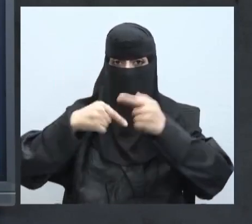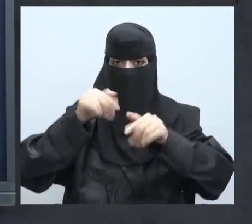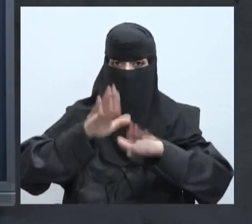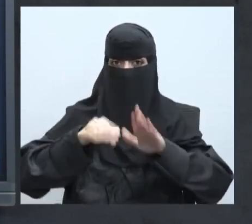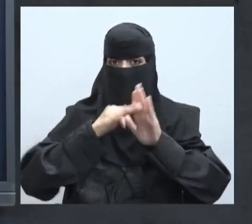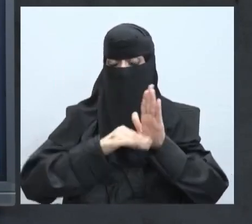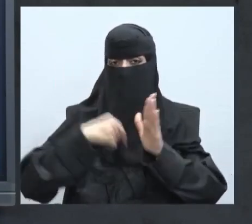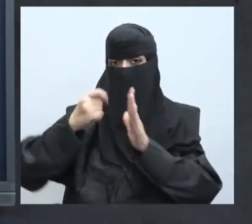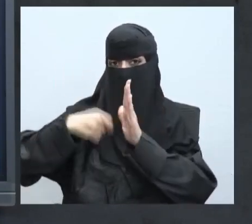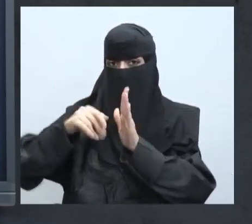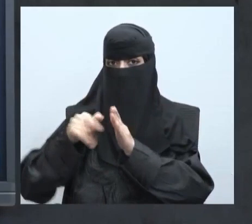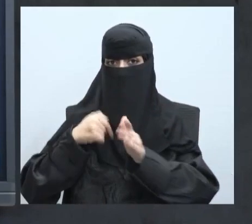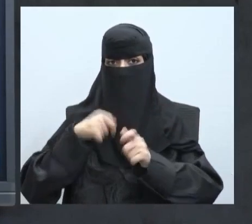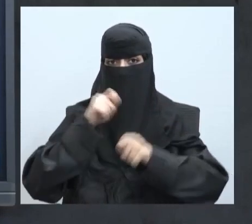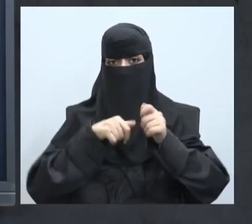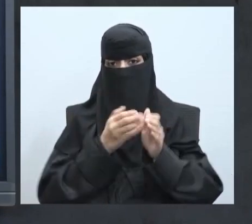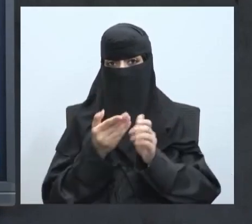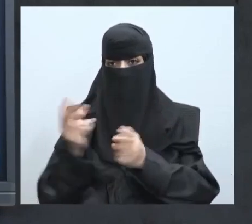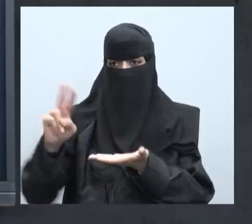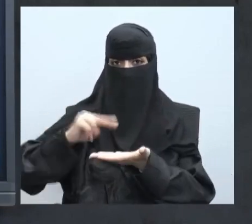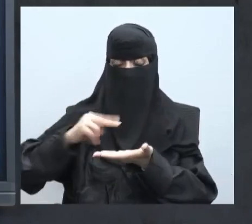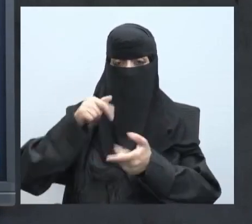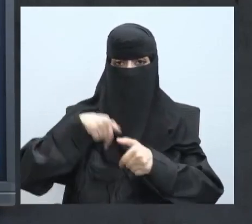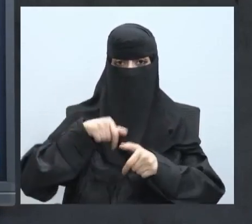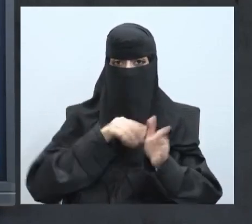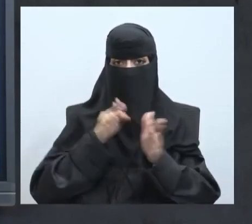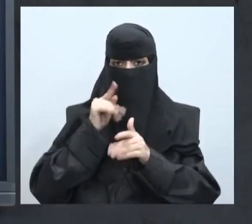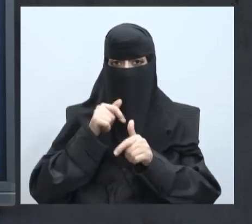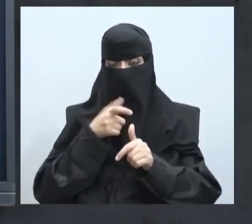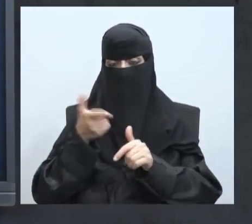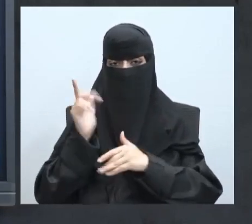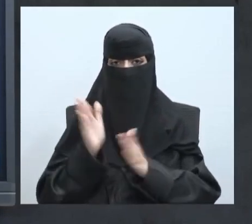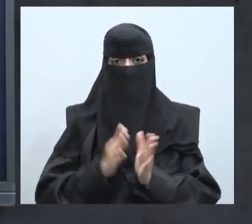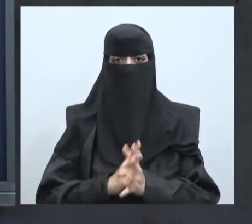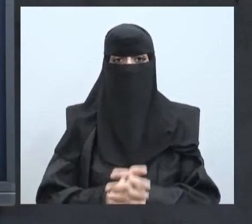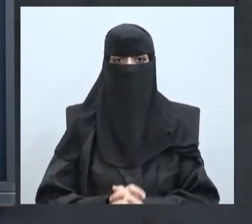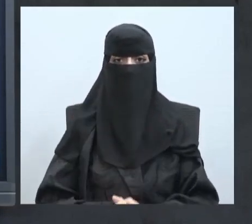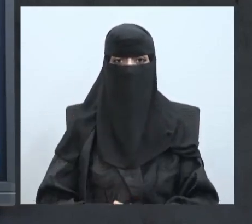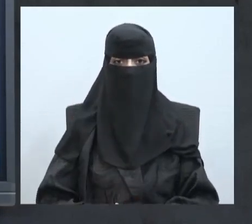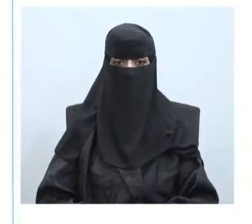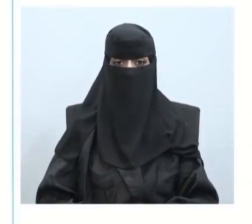برمجة البايثون واستقبال رسائل للعميل من خلال الـ MQTTX.